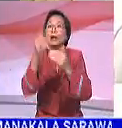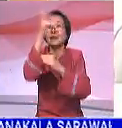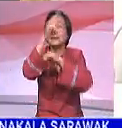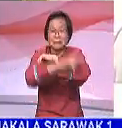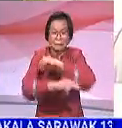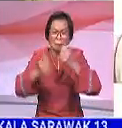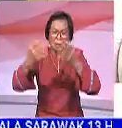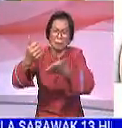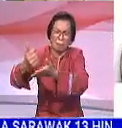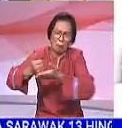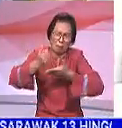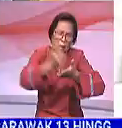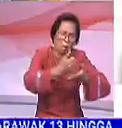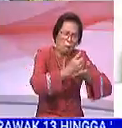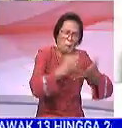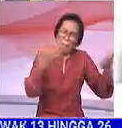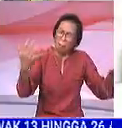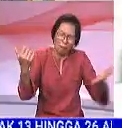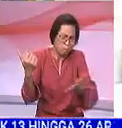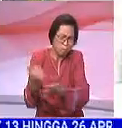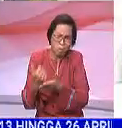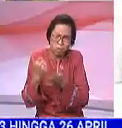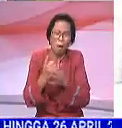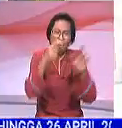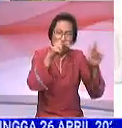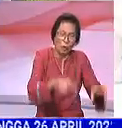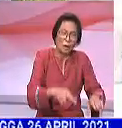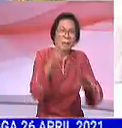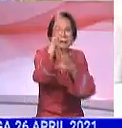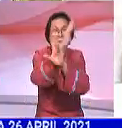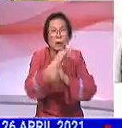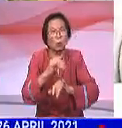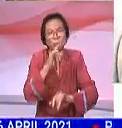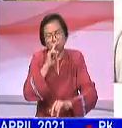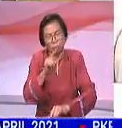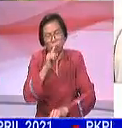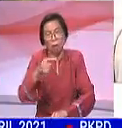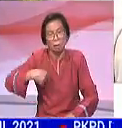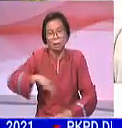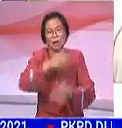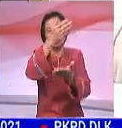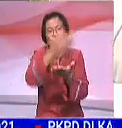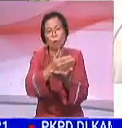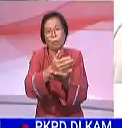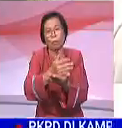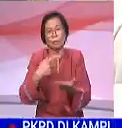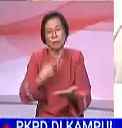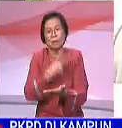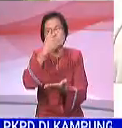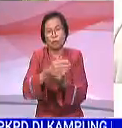lebih banyak membantu weh kerajaan Negeri membantu banyak kepada rakyat Sulawesi Tengah dalam kita menangani